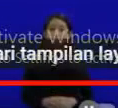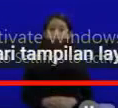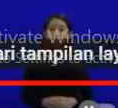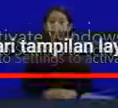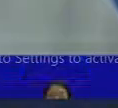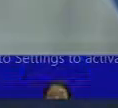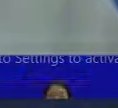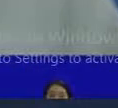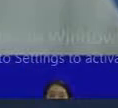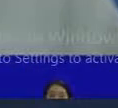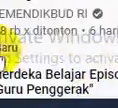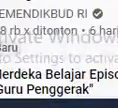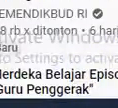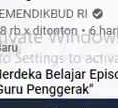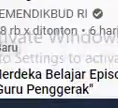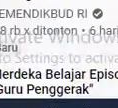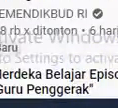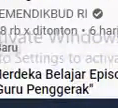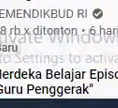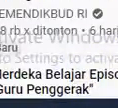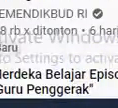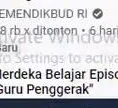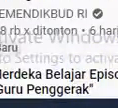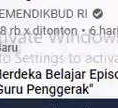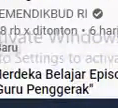minat